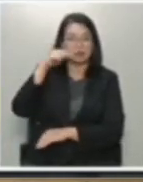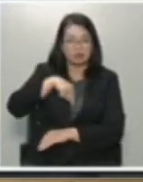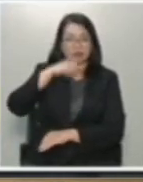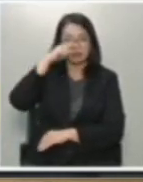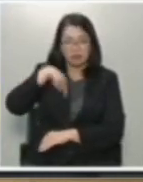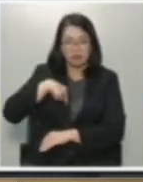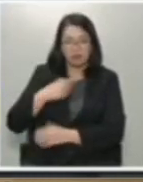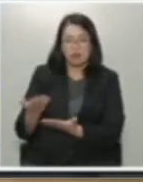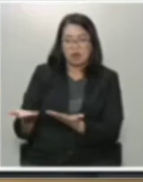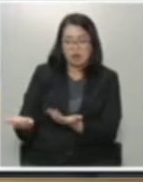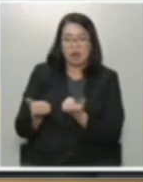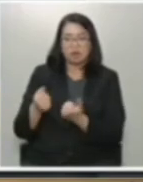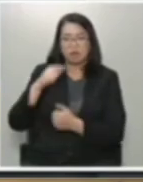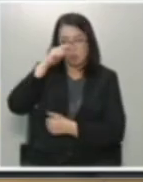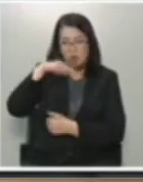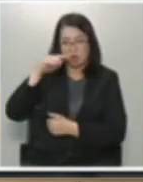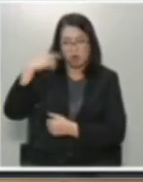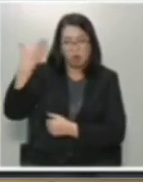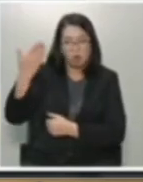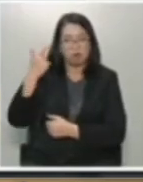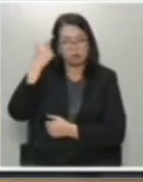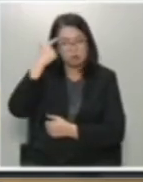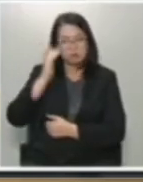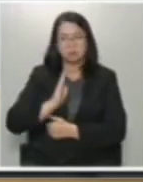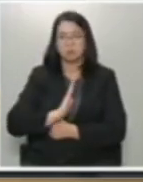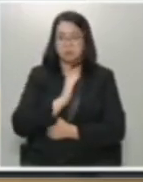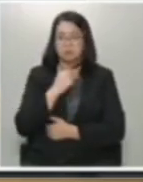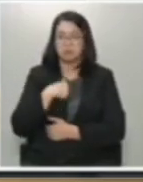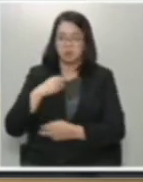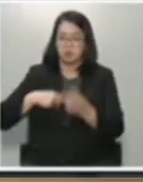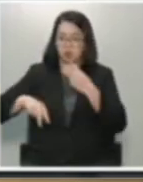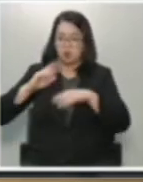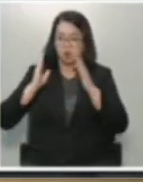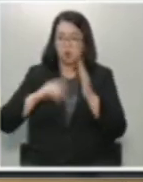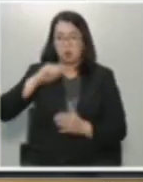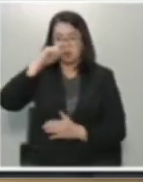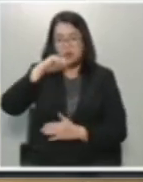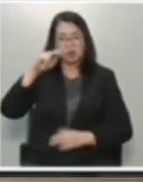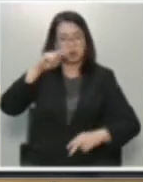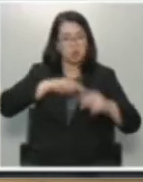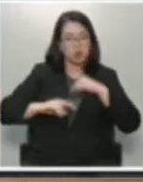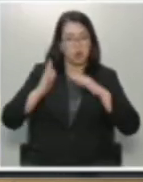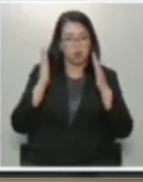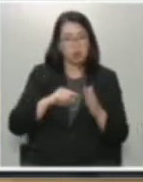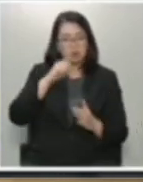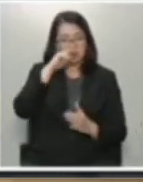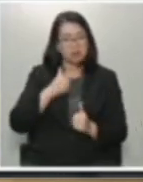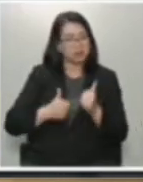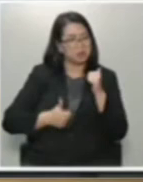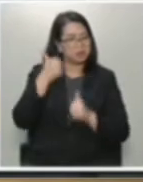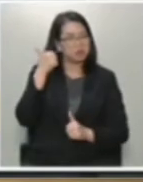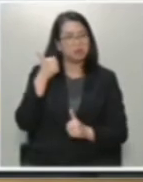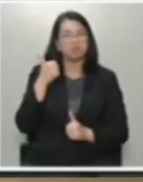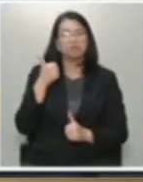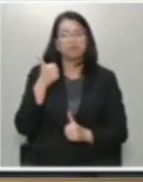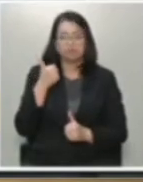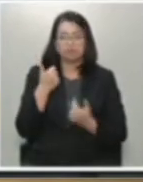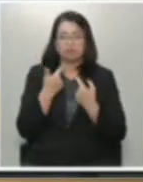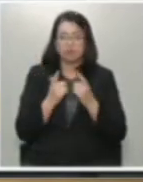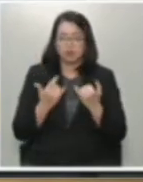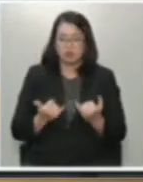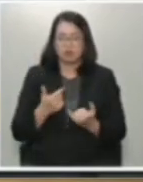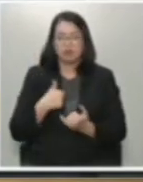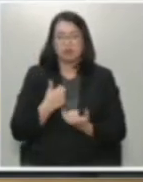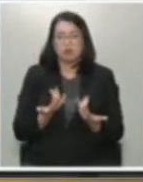ทยก่อนประเทศอื่นนะครับเราคงจะสมาร์ทว่าเราดูคนไทยของเราได้ดีที่สุดนะครับซึ่งเราคงได้